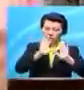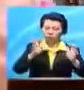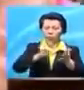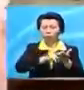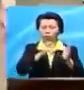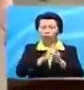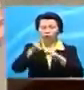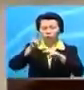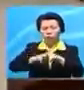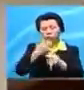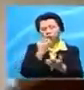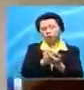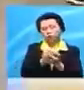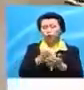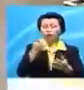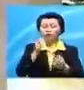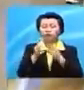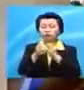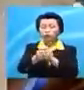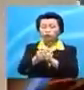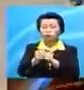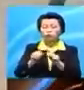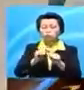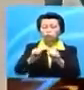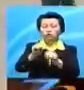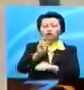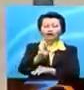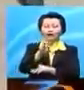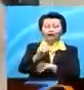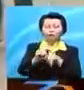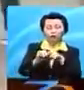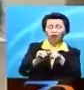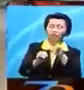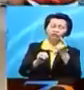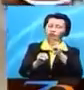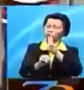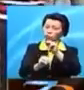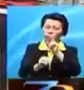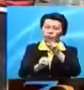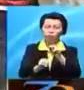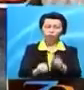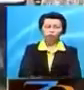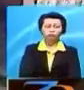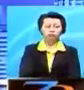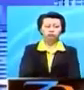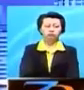menterjemah kedudukan ekonomi berpandukan pergerakan ringgit semata-mata.